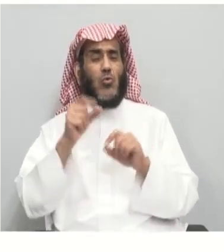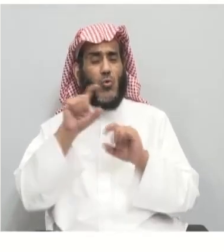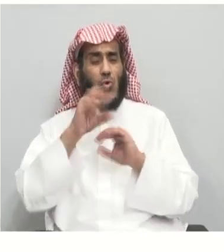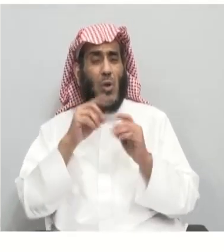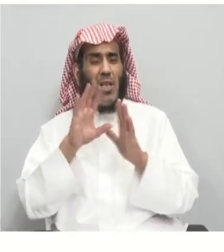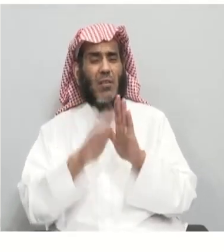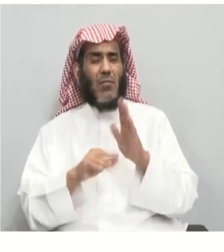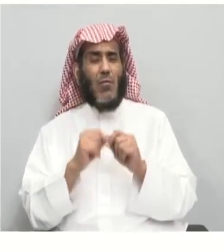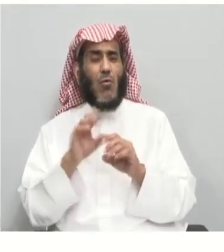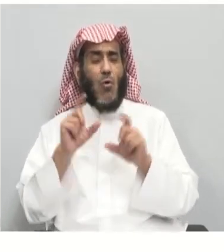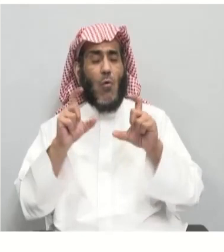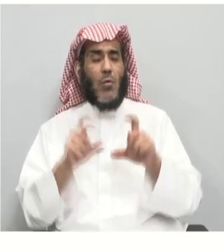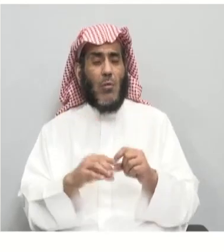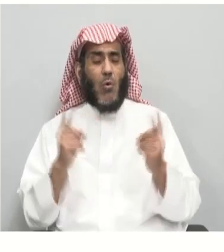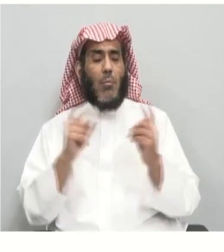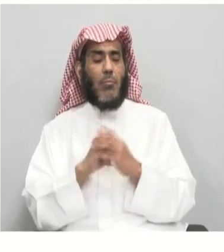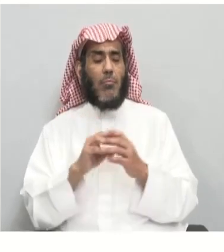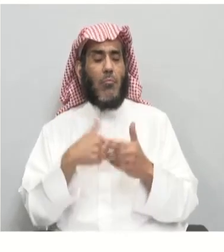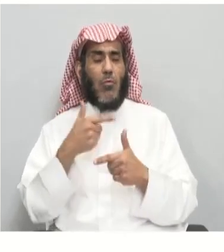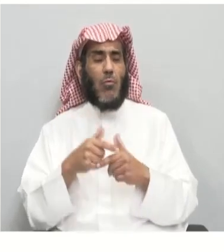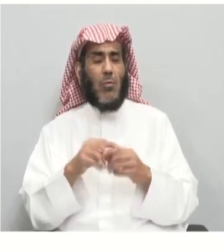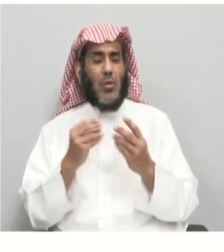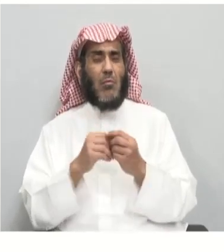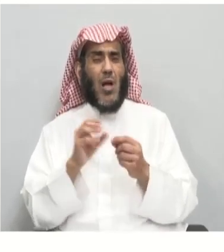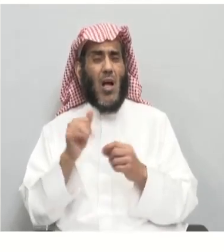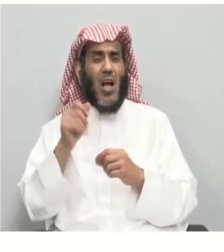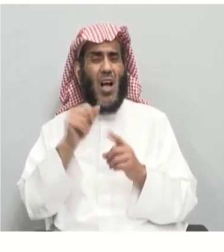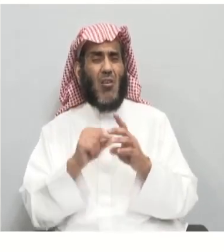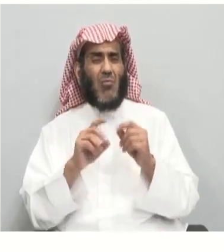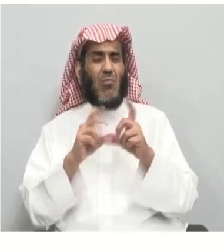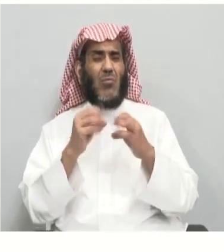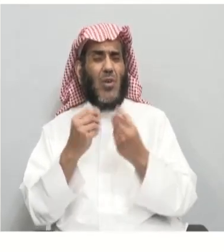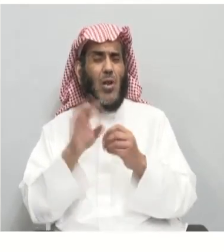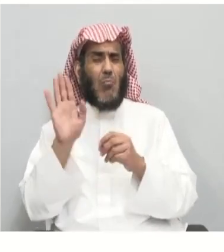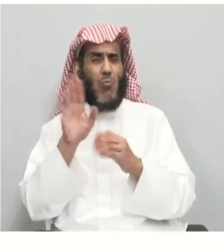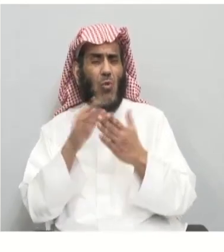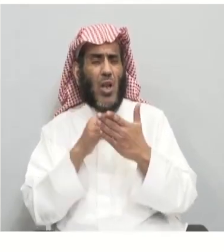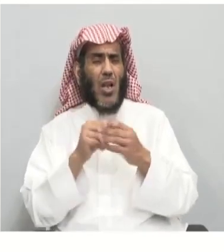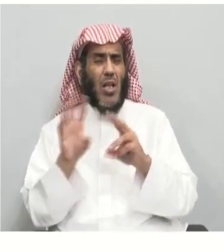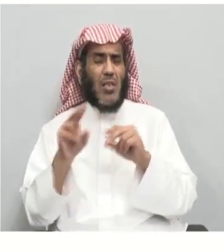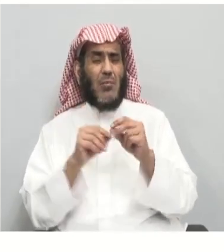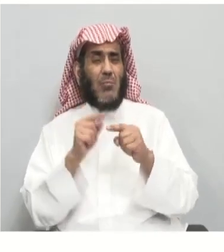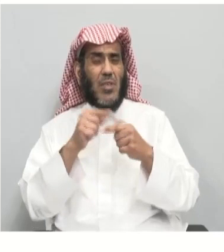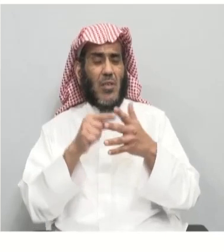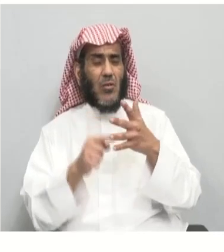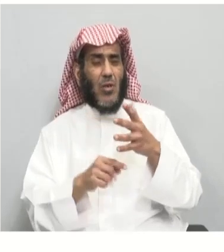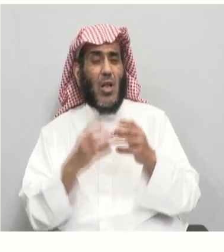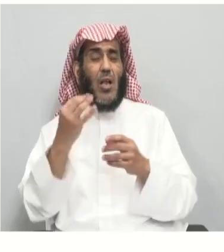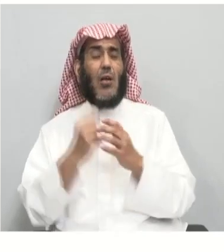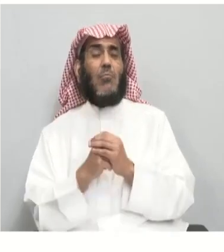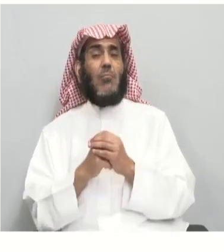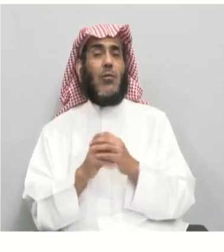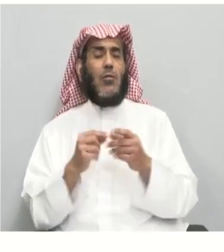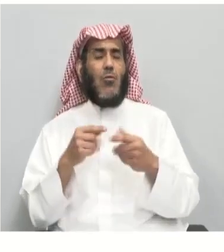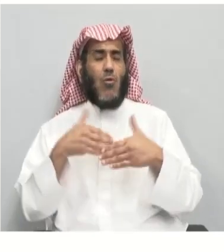المربعات المقابله ثم جمع احرف المربعات المظلله حسب تسلسل الارقام